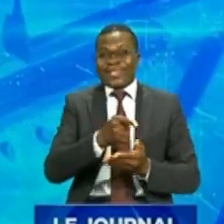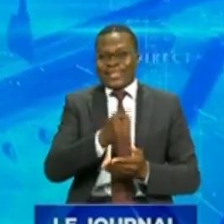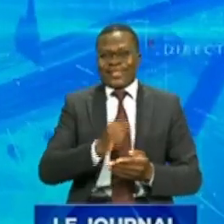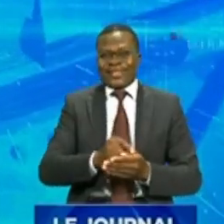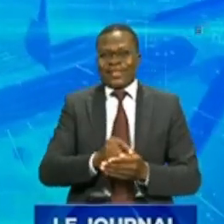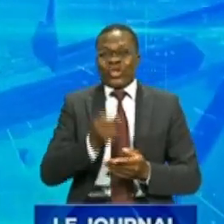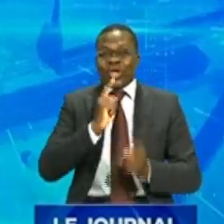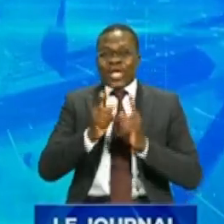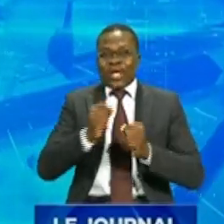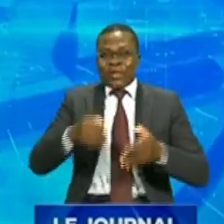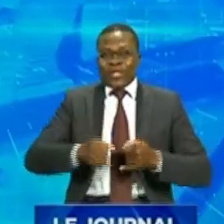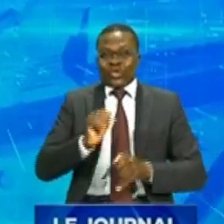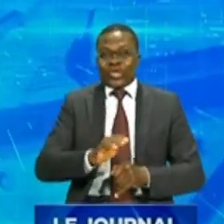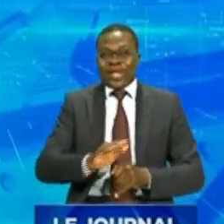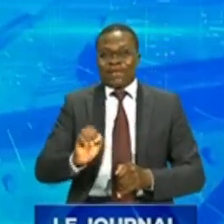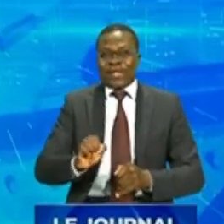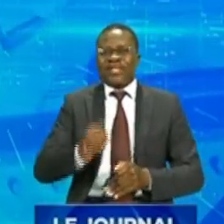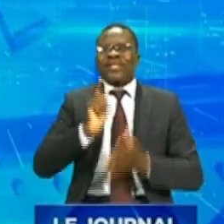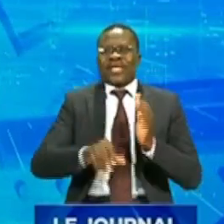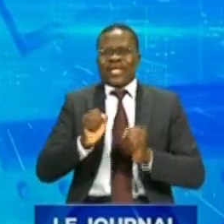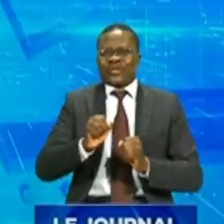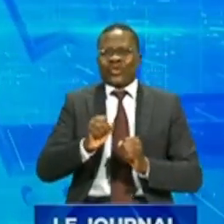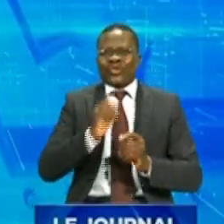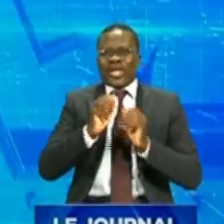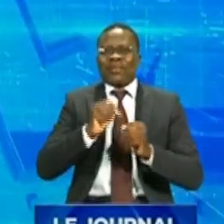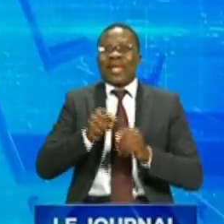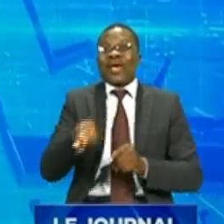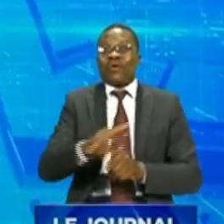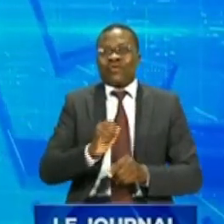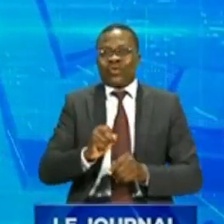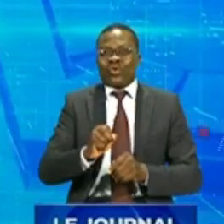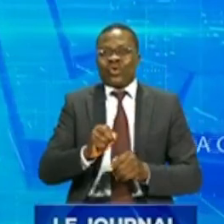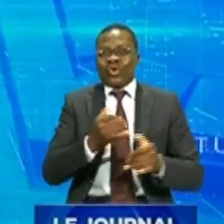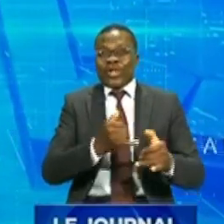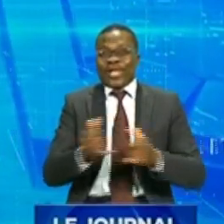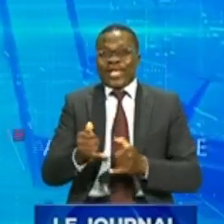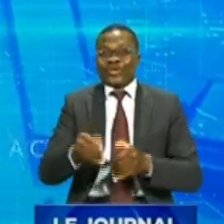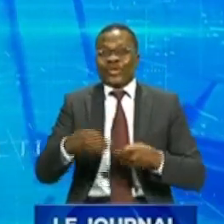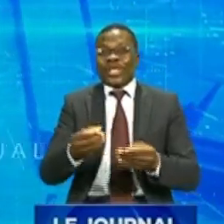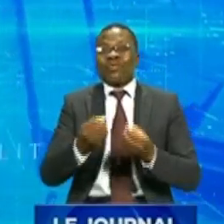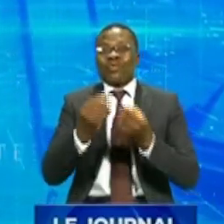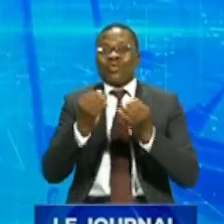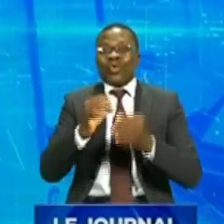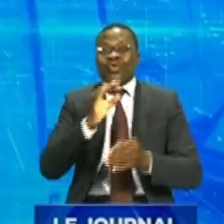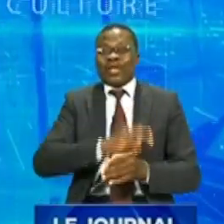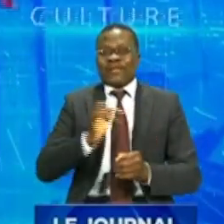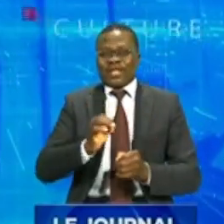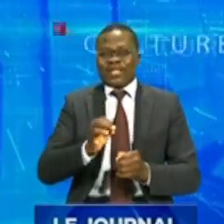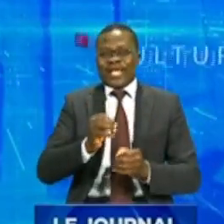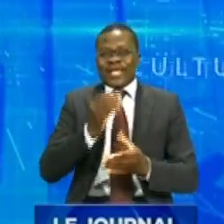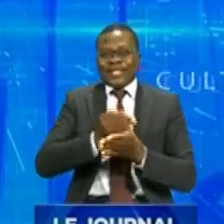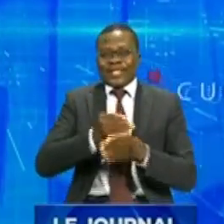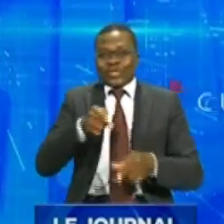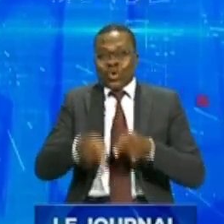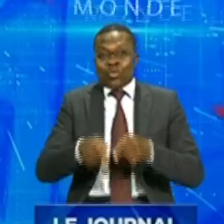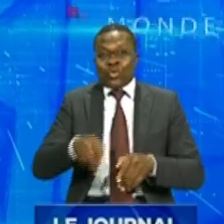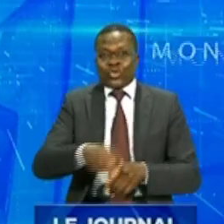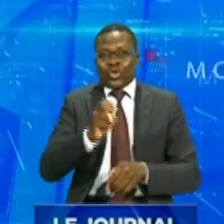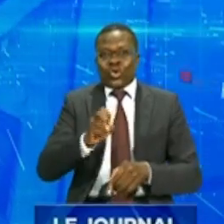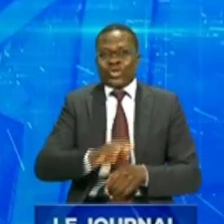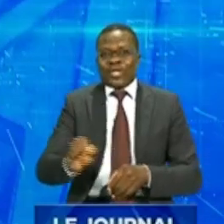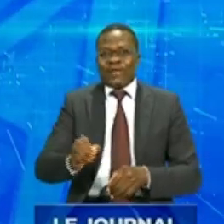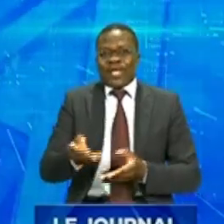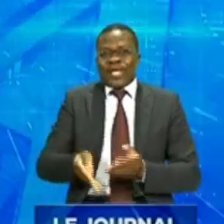Quand on parle de jeux d'enfance, qu'est-ce que cela évoque en vous? Les jeux offrent de nombreux avantages psychomoteurs aux enfants et les